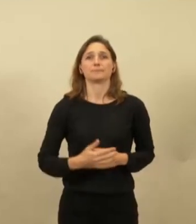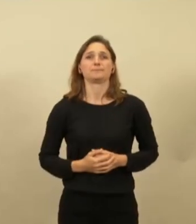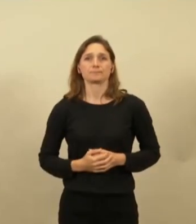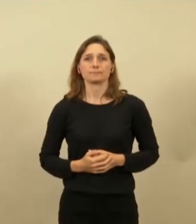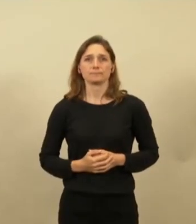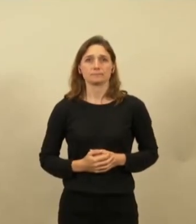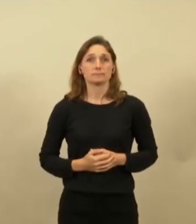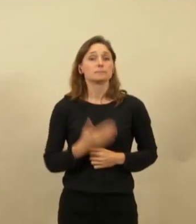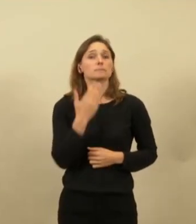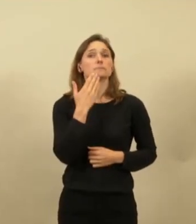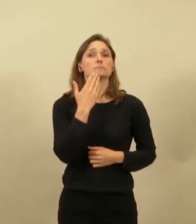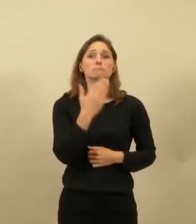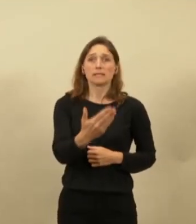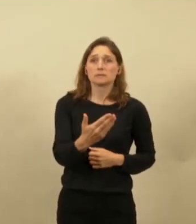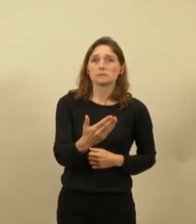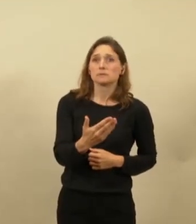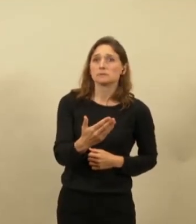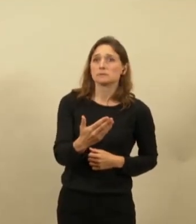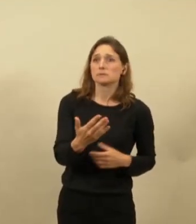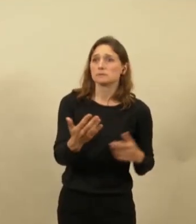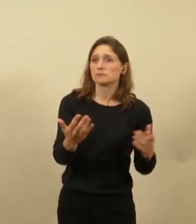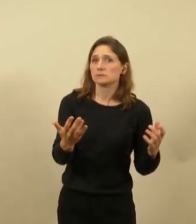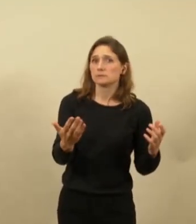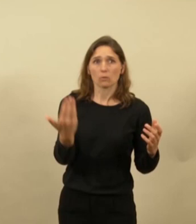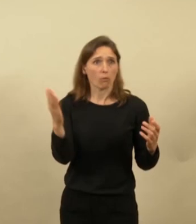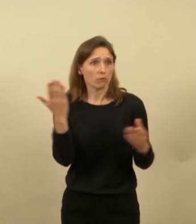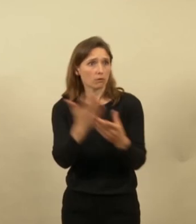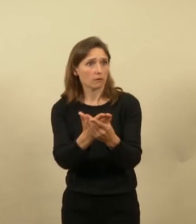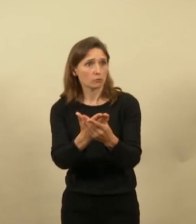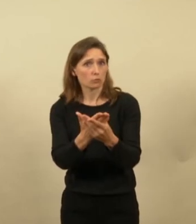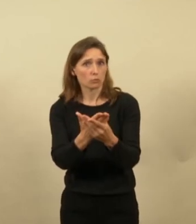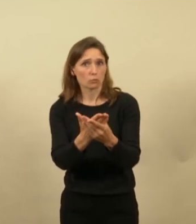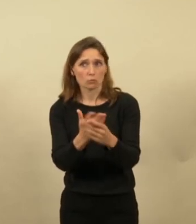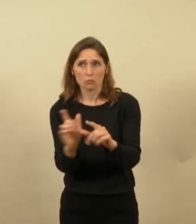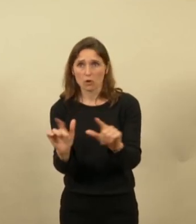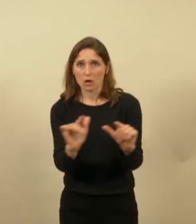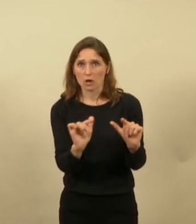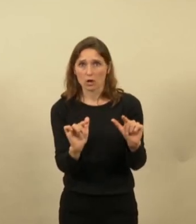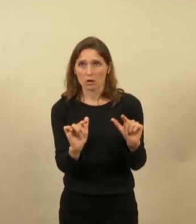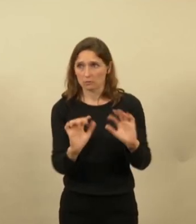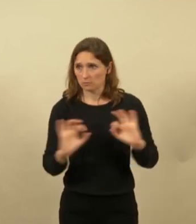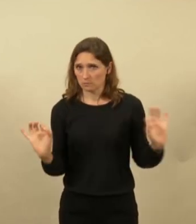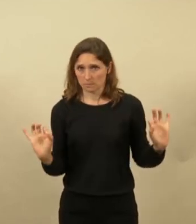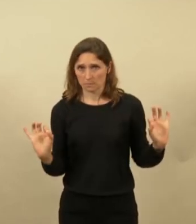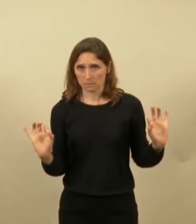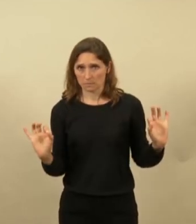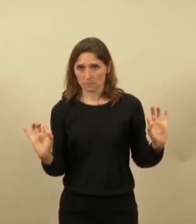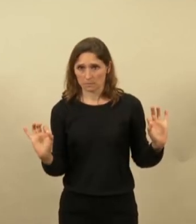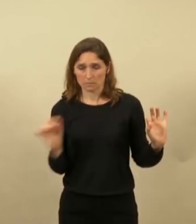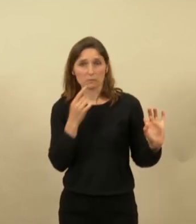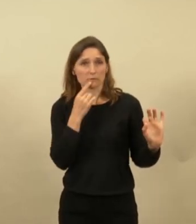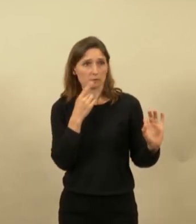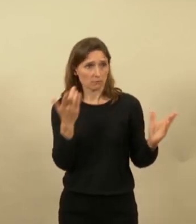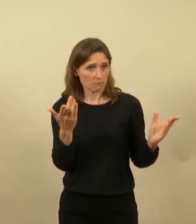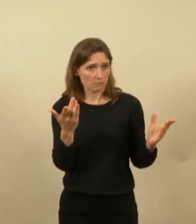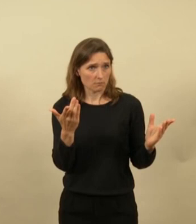merci y a-t-il d'autres prises de parole non du coup vous déposez